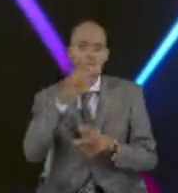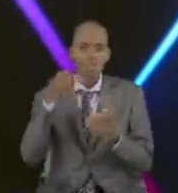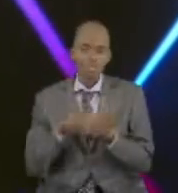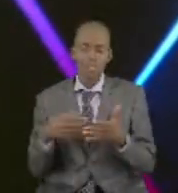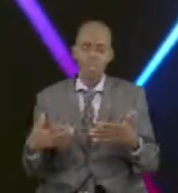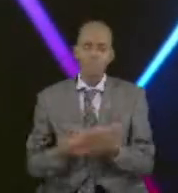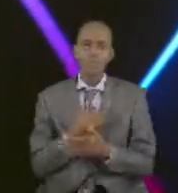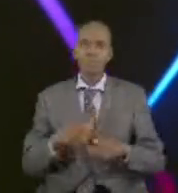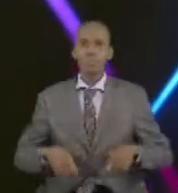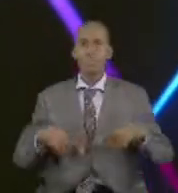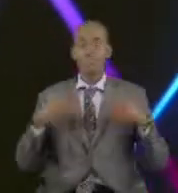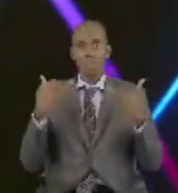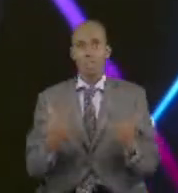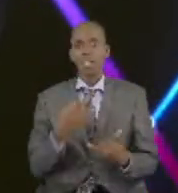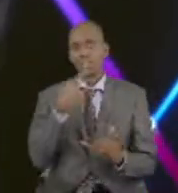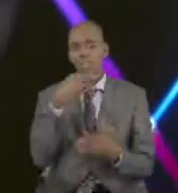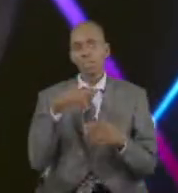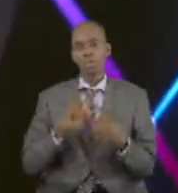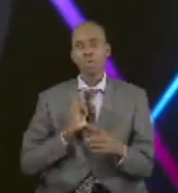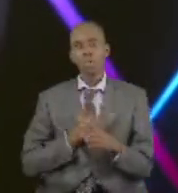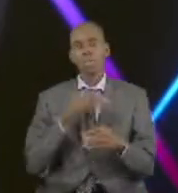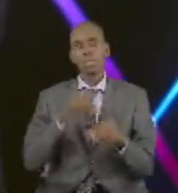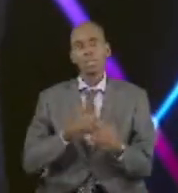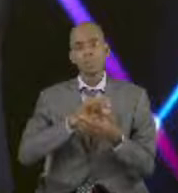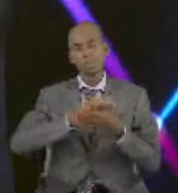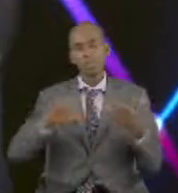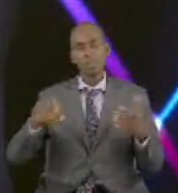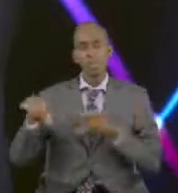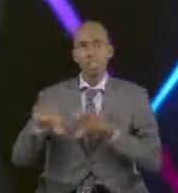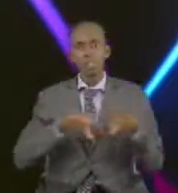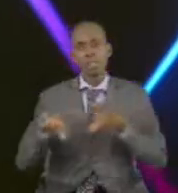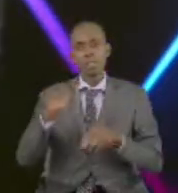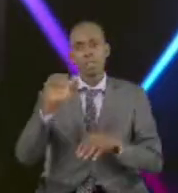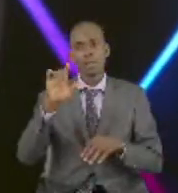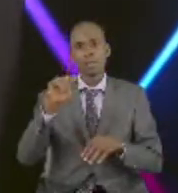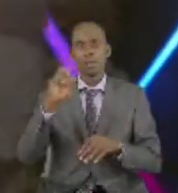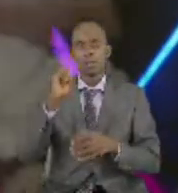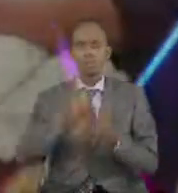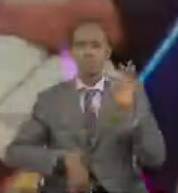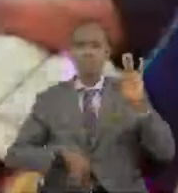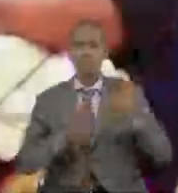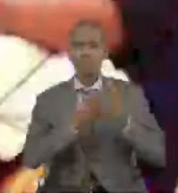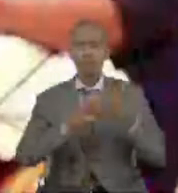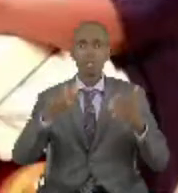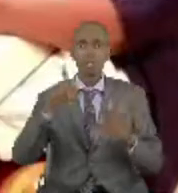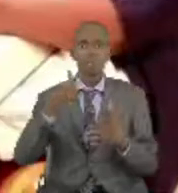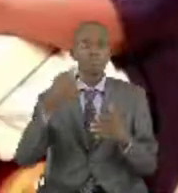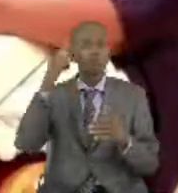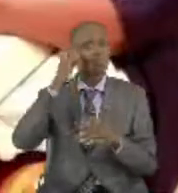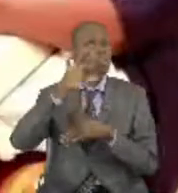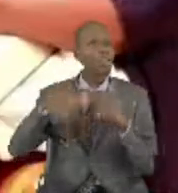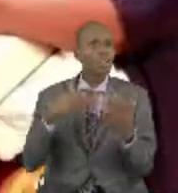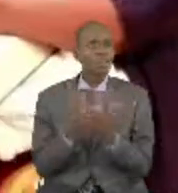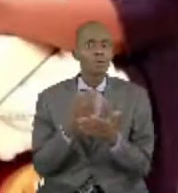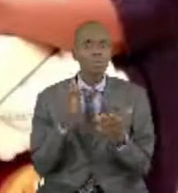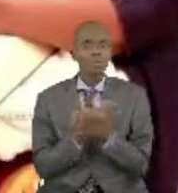cette nouvelle vie. Maintenant, il nous dit dans le verset 21, Actes des Apôtres, chapitre 9, verset 21, «